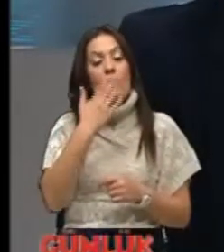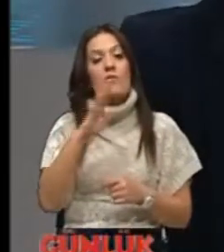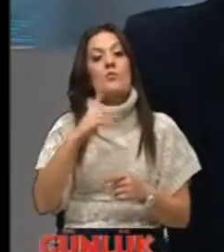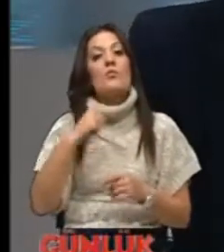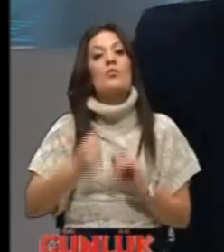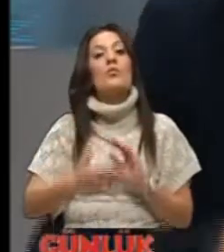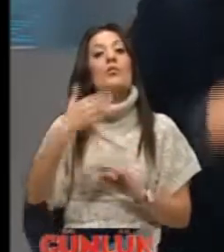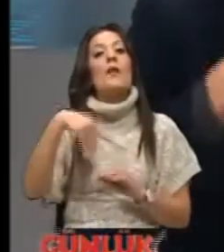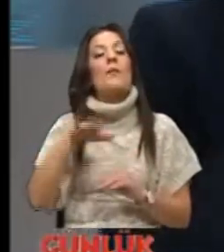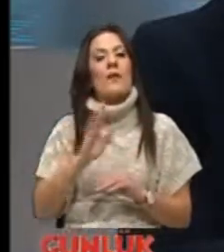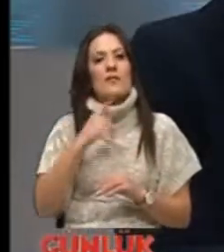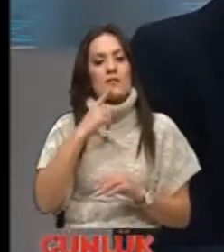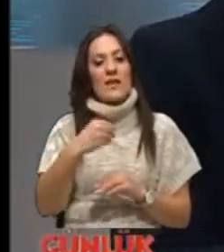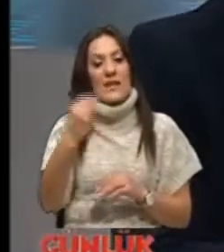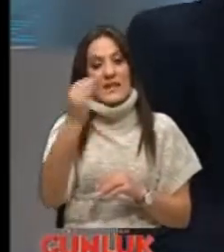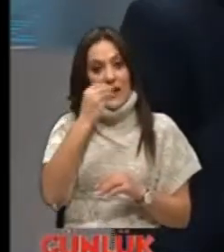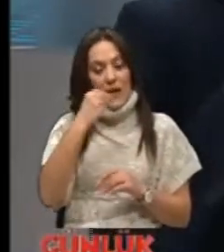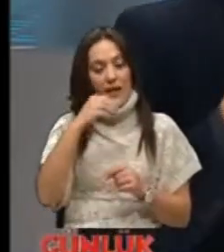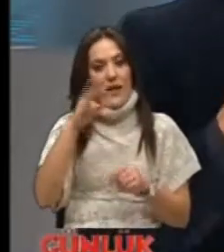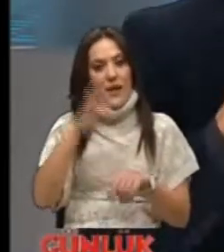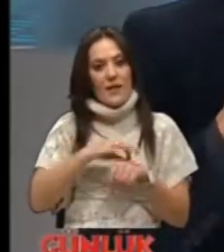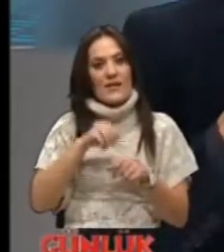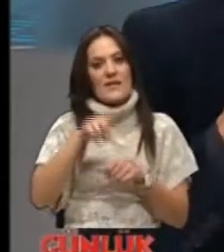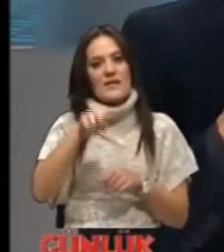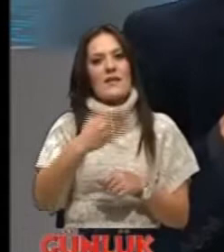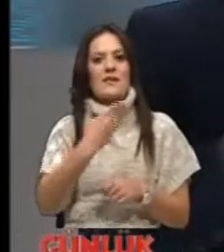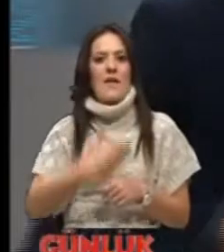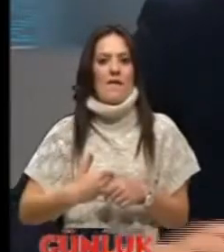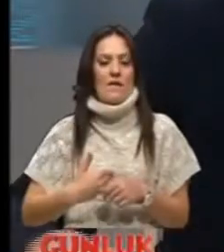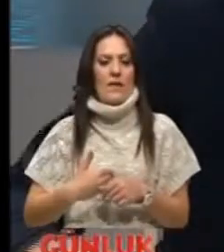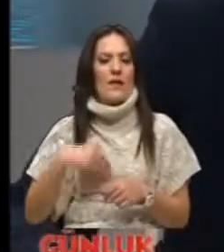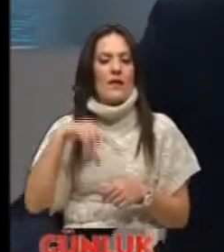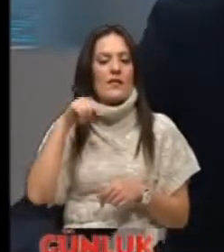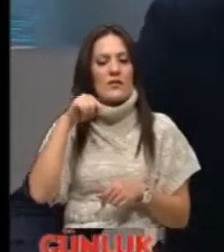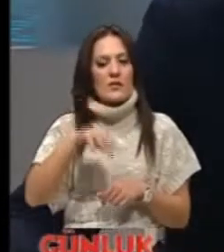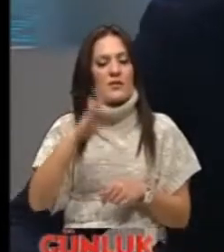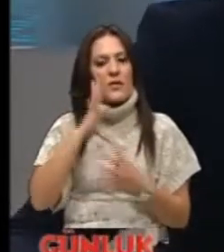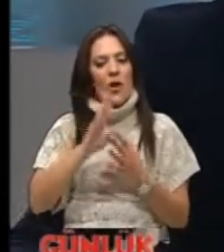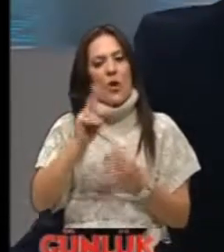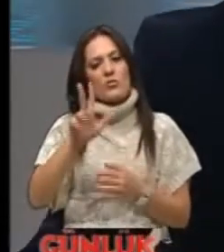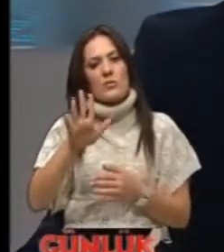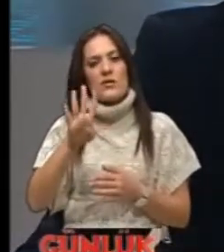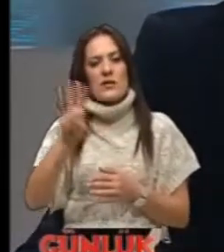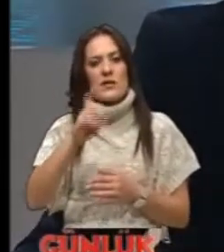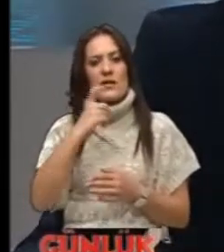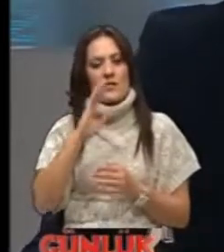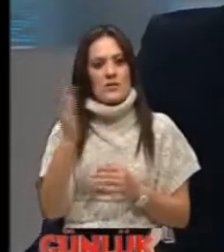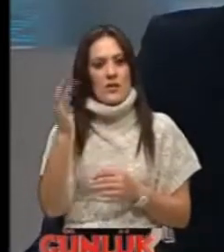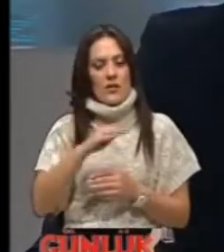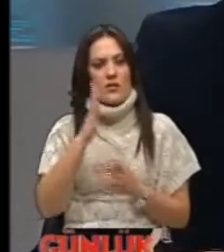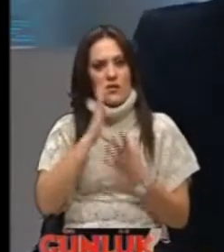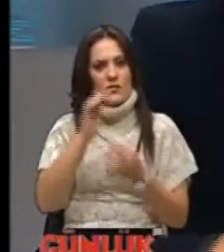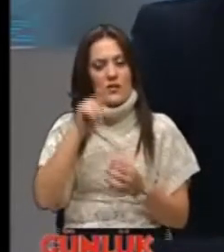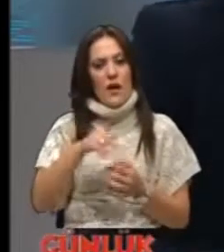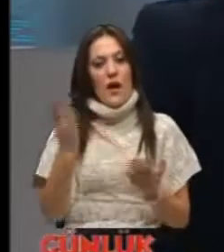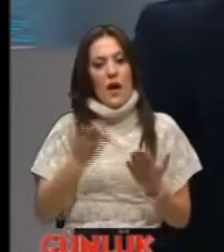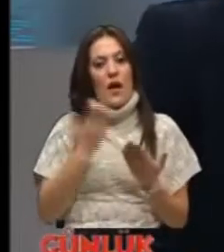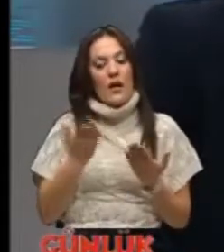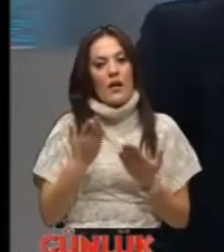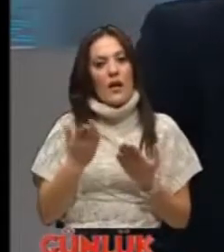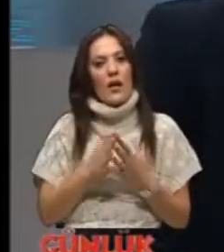büyüyemezsin. Ye yoksa büyüyemezsin. Yediği anda seni sevdik. Şimdi kişi 35-40 yaşına geliyor. Bir bakıyorsunuz